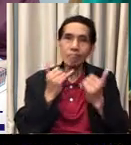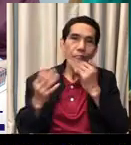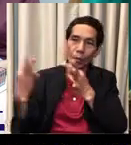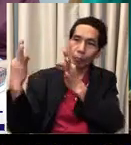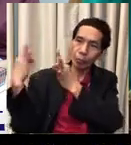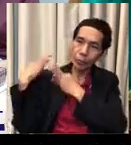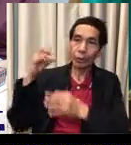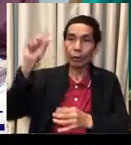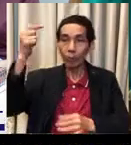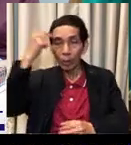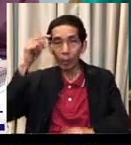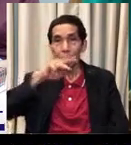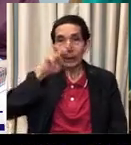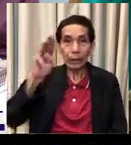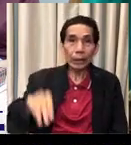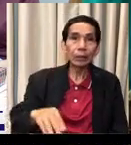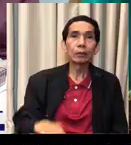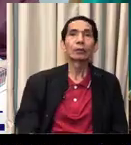ng gobyerno ng Maynila?